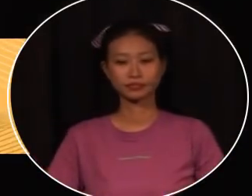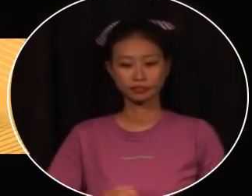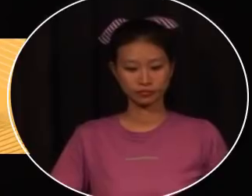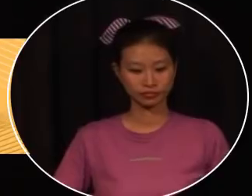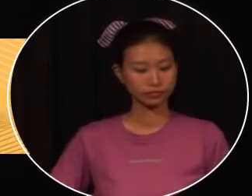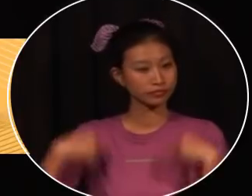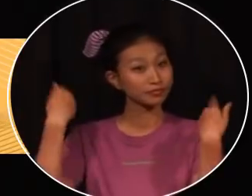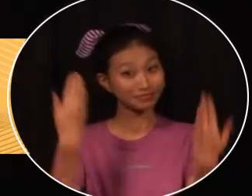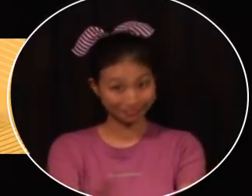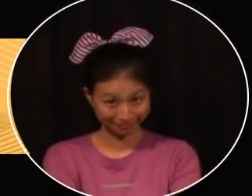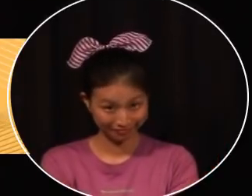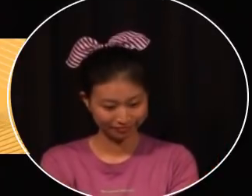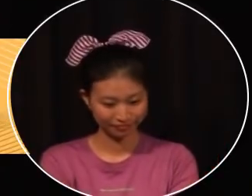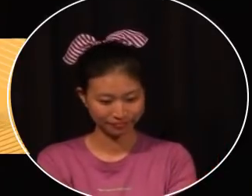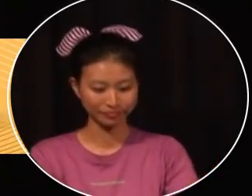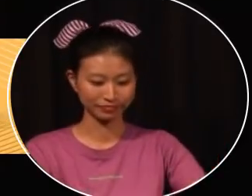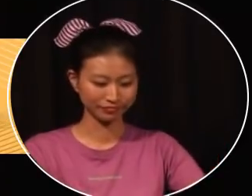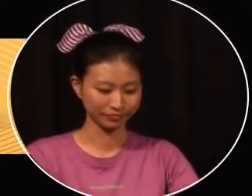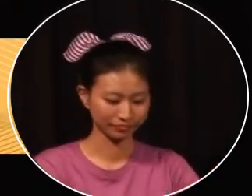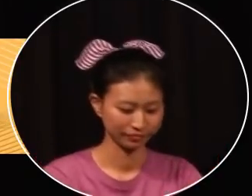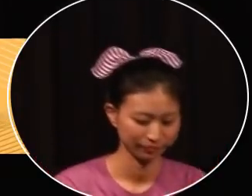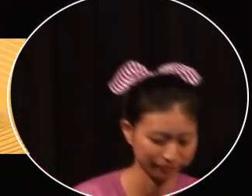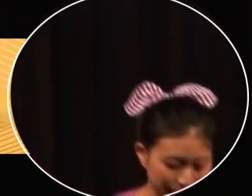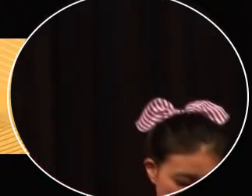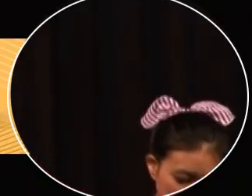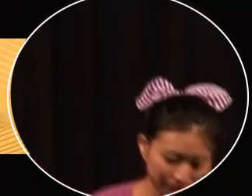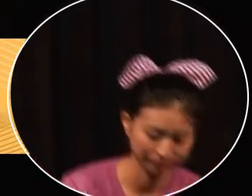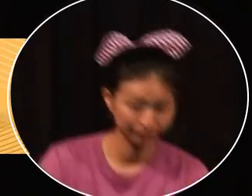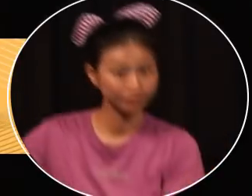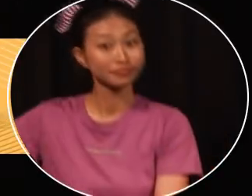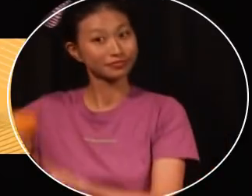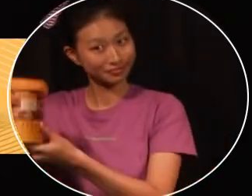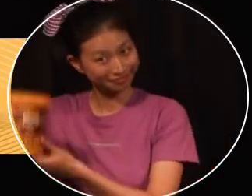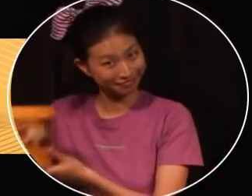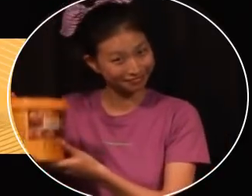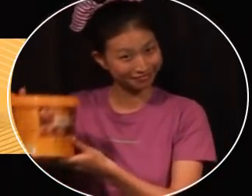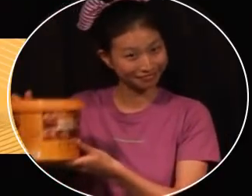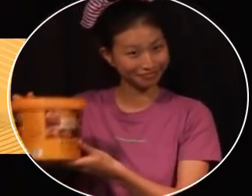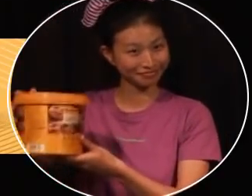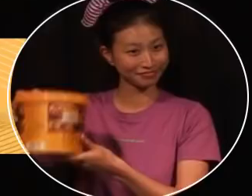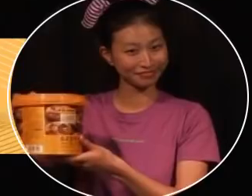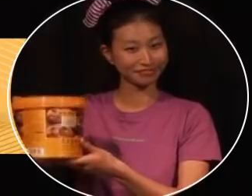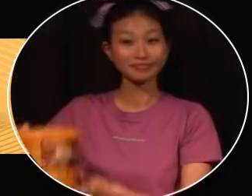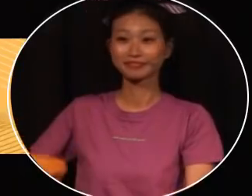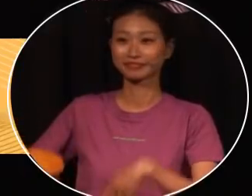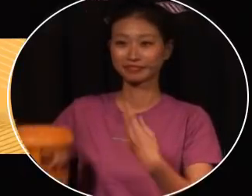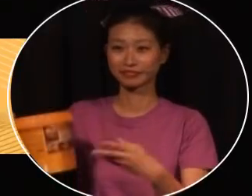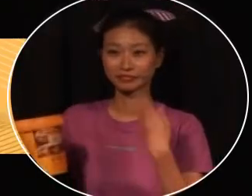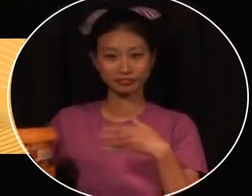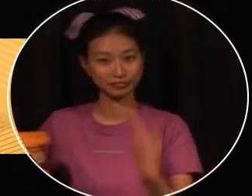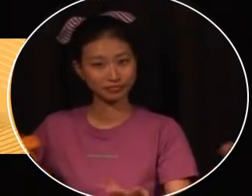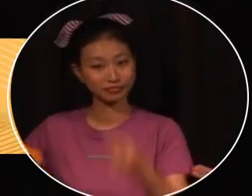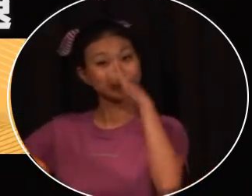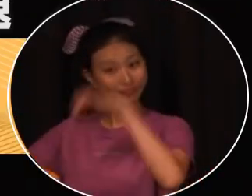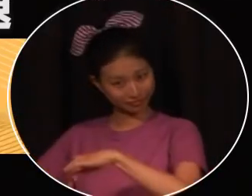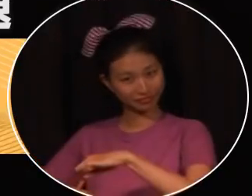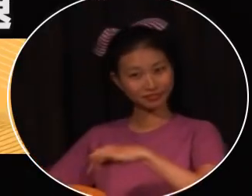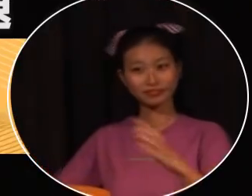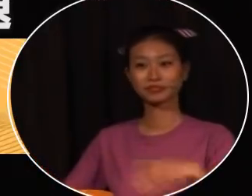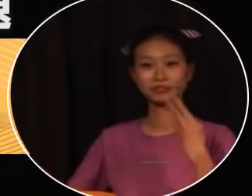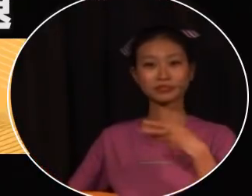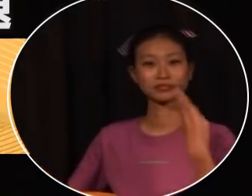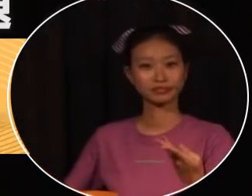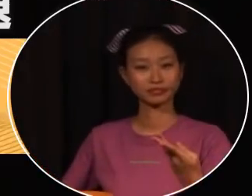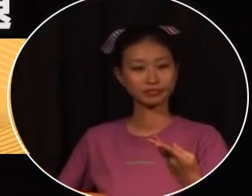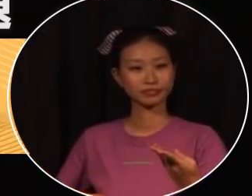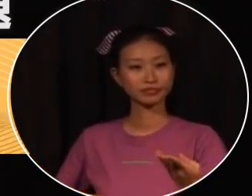子，这刚好在 NASA， 有一个台湾的科学家发表了一篇论文， 是 那篇的论文呢，标题呢就很顺